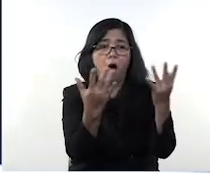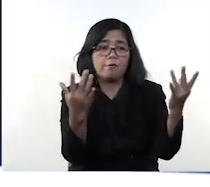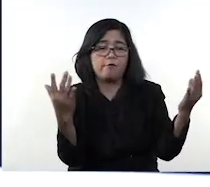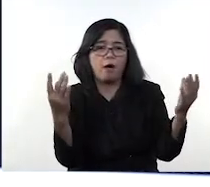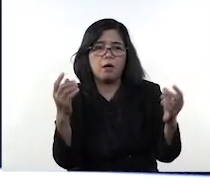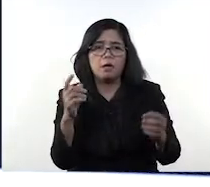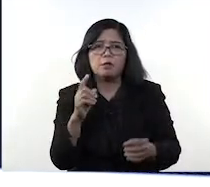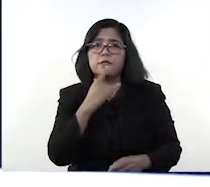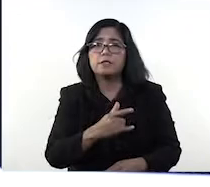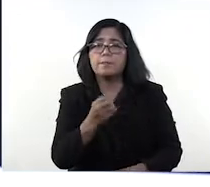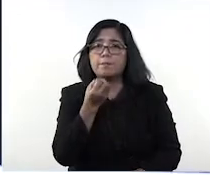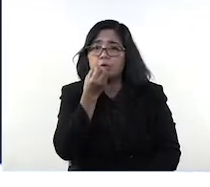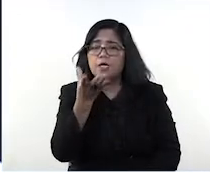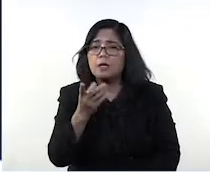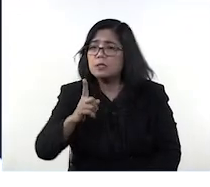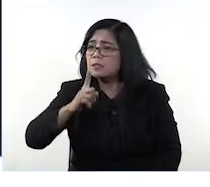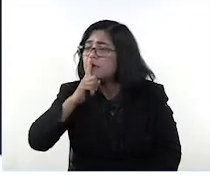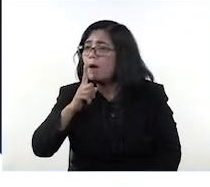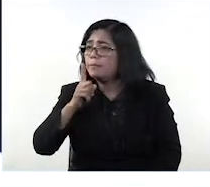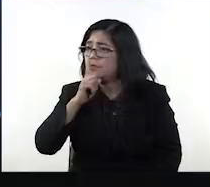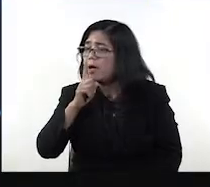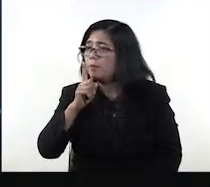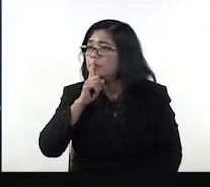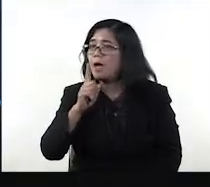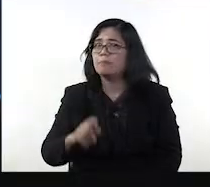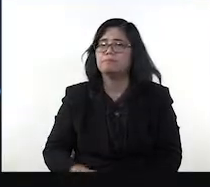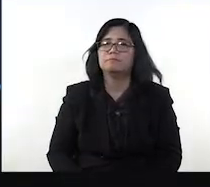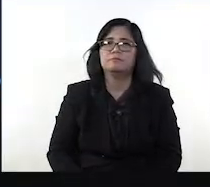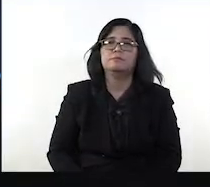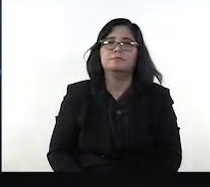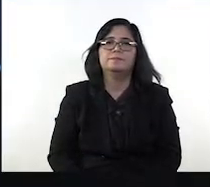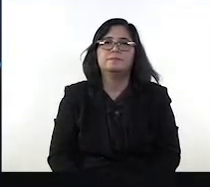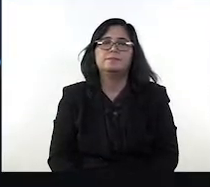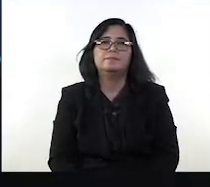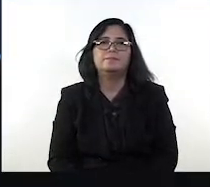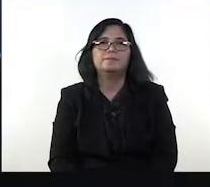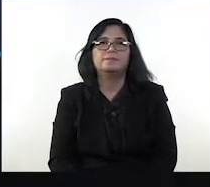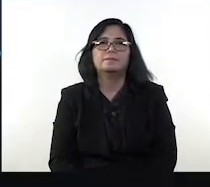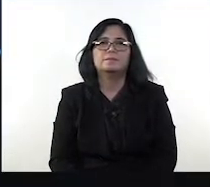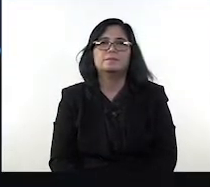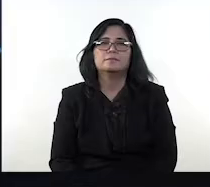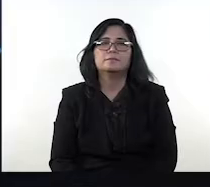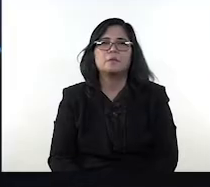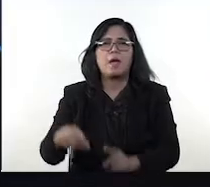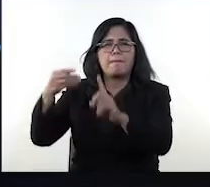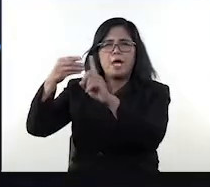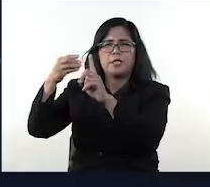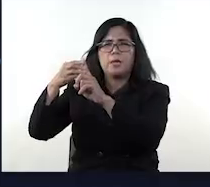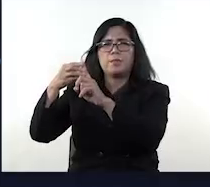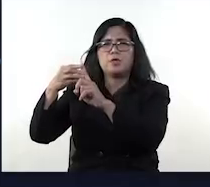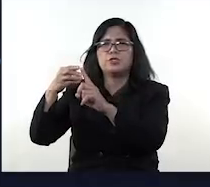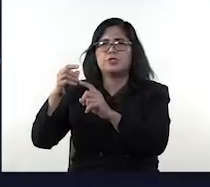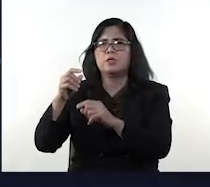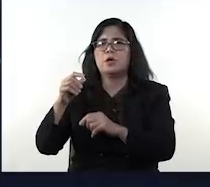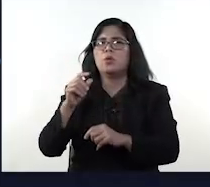ditendang itu kami hanya paint bakr yang seorang pengemis yang buta enggak harganya buat sebagian